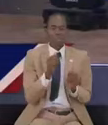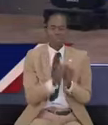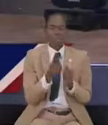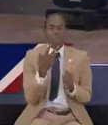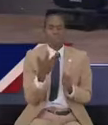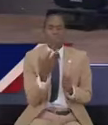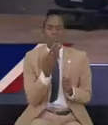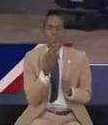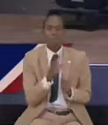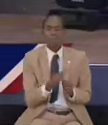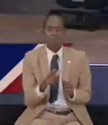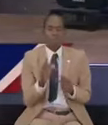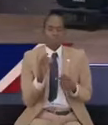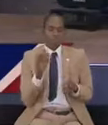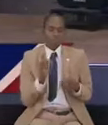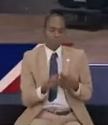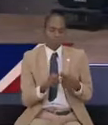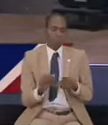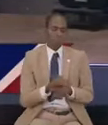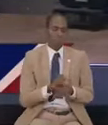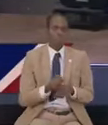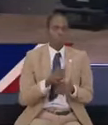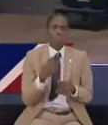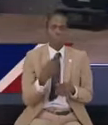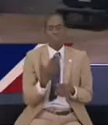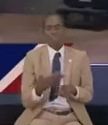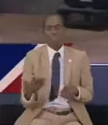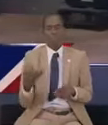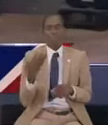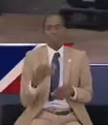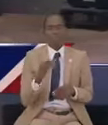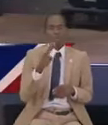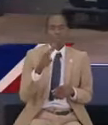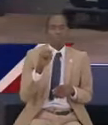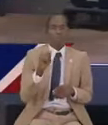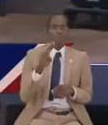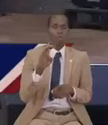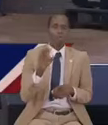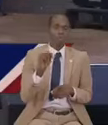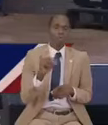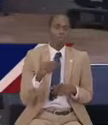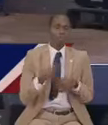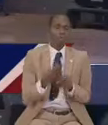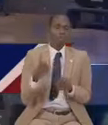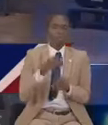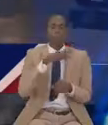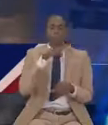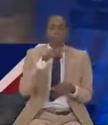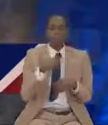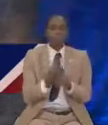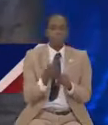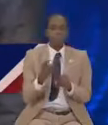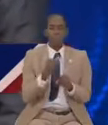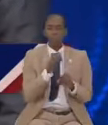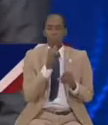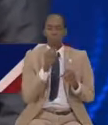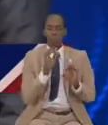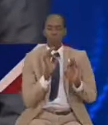sadraco et les projets dans le système de Babylone qui soit corrompu qu'il soit disqualifié